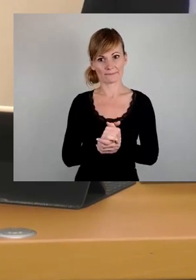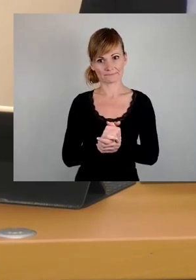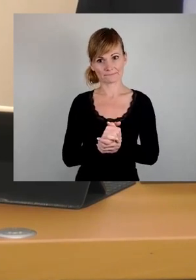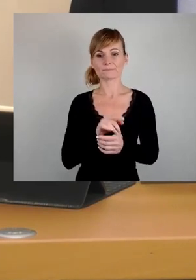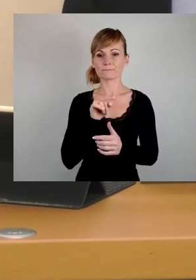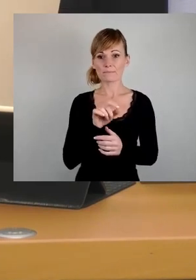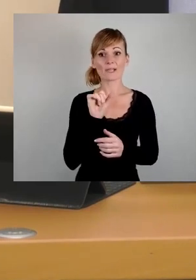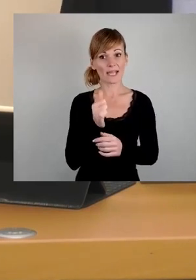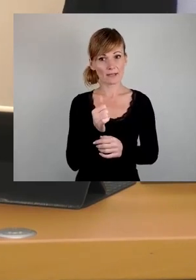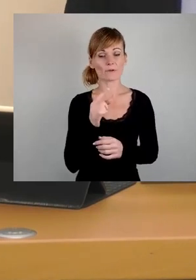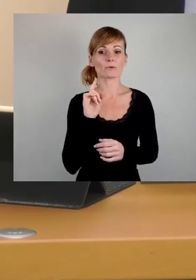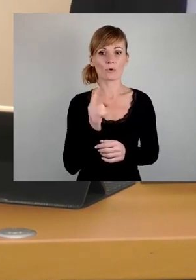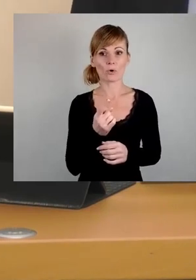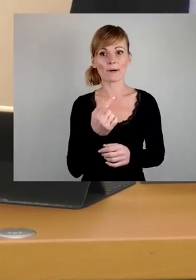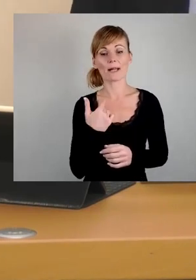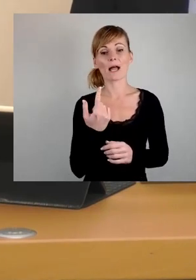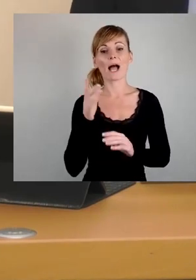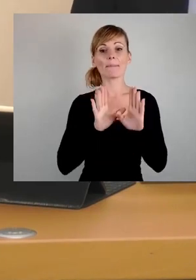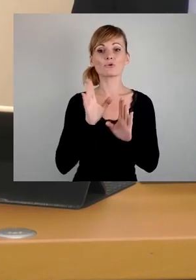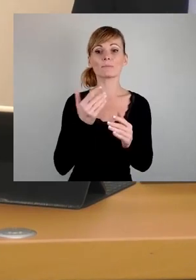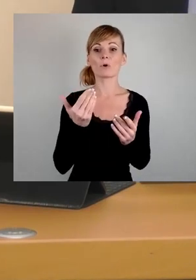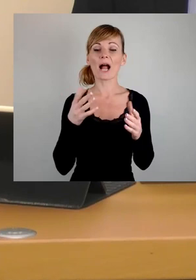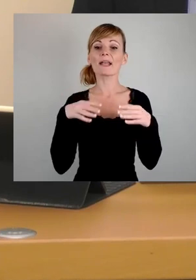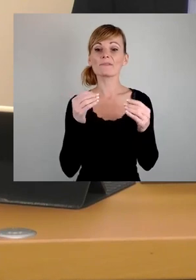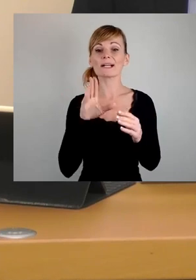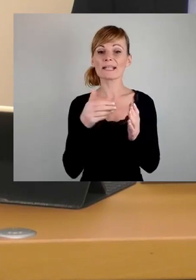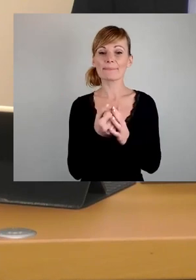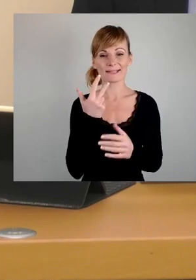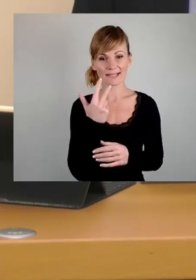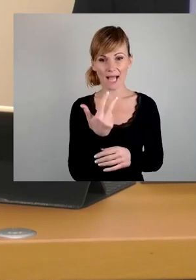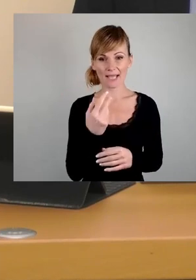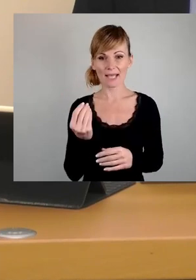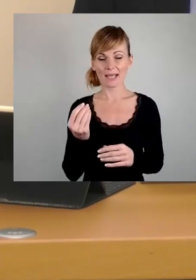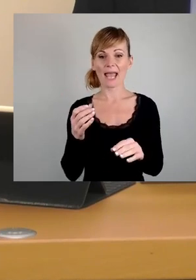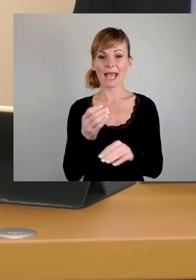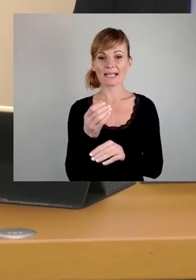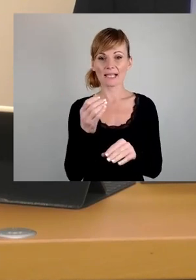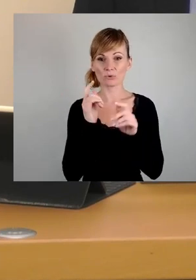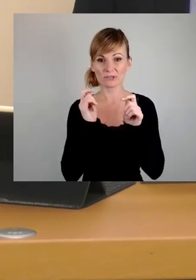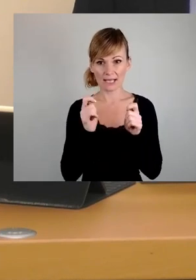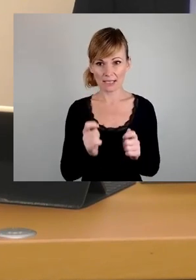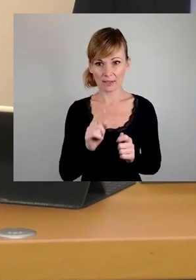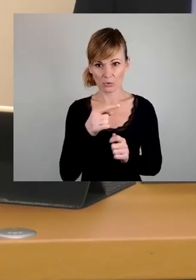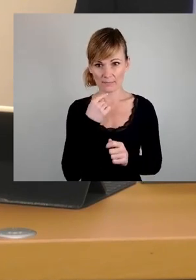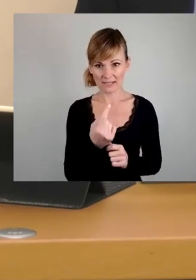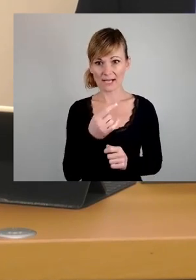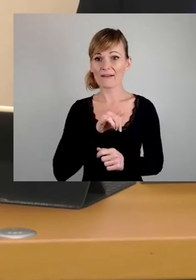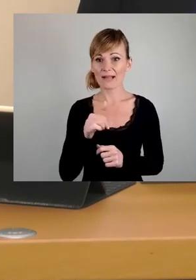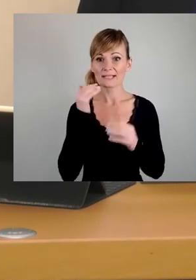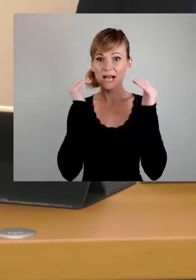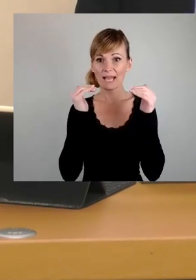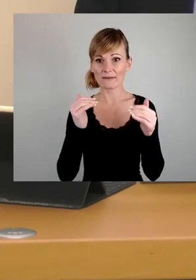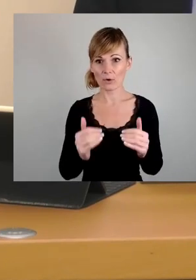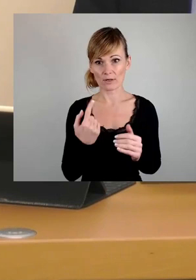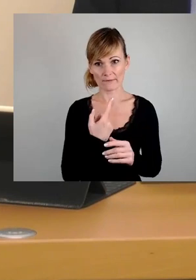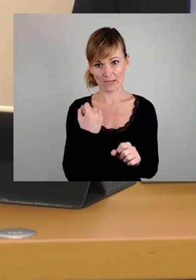ich dann gleich nochmal, bevor wir in die Abstimmung da kommen, da gibt es ja drei Ersetzungsanträge, ich sage Ihnen dann auch nochmal, in welcher Reihenfolge wir das machen. Aber